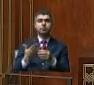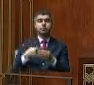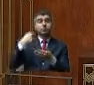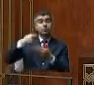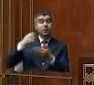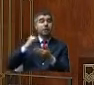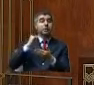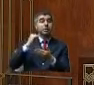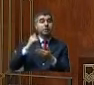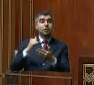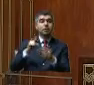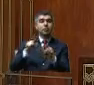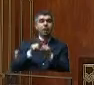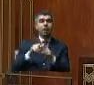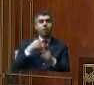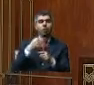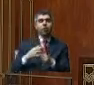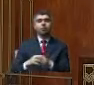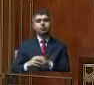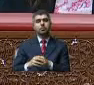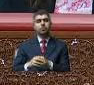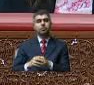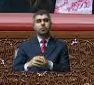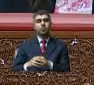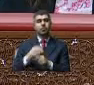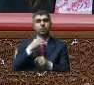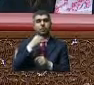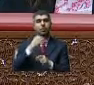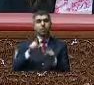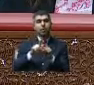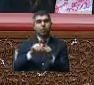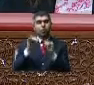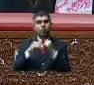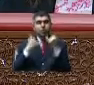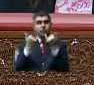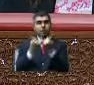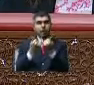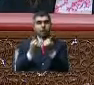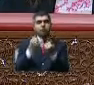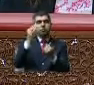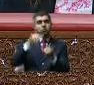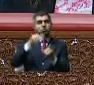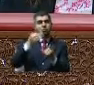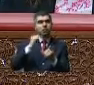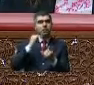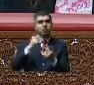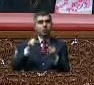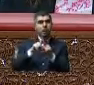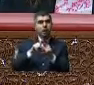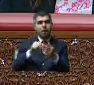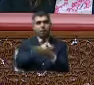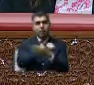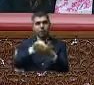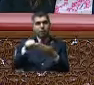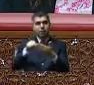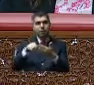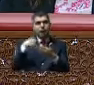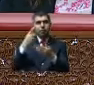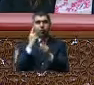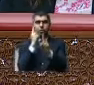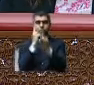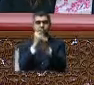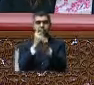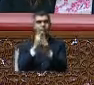وما تيغوتوا الله اللي خلقهم. ما بقيتش كنشوفهم كاع. هذه مزيانه في المغاربه الا قضوا حاجتهم ما تعاودش تشوفهم.